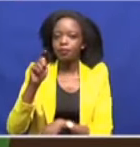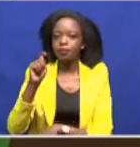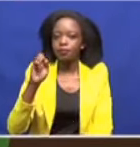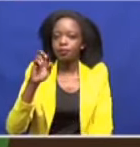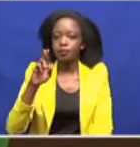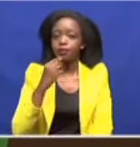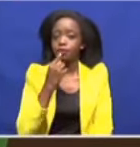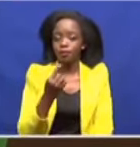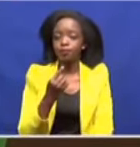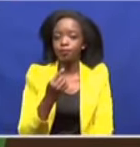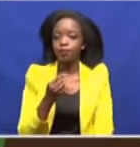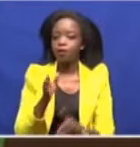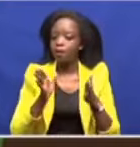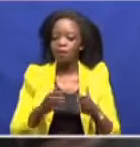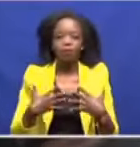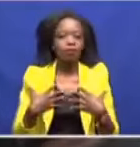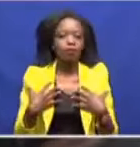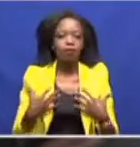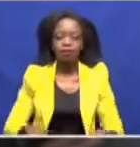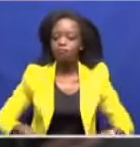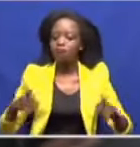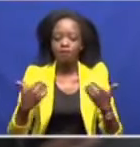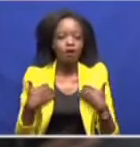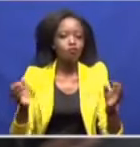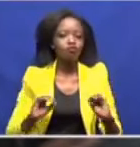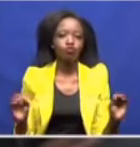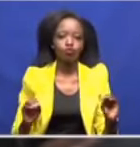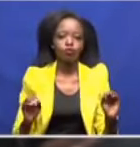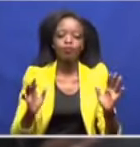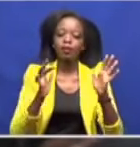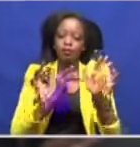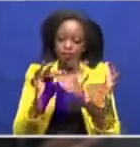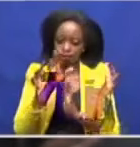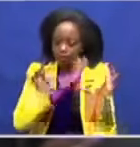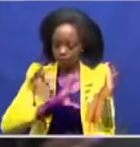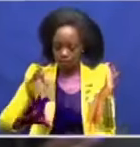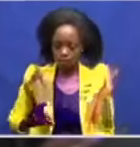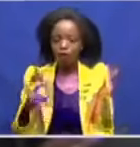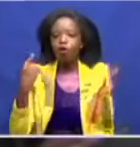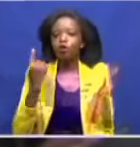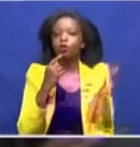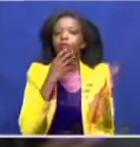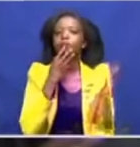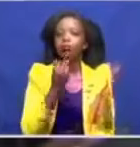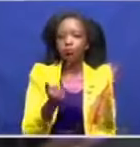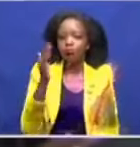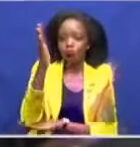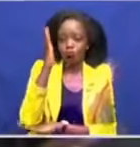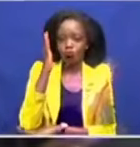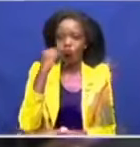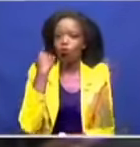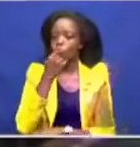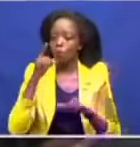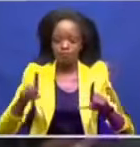miungu wasio na uhai. Kristo ndiye Mesia, mwana wa Mungu